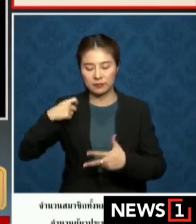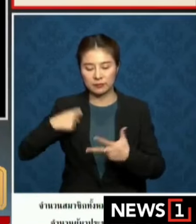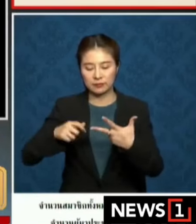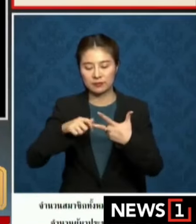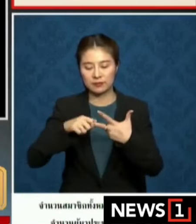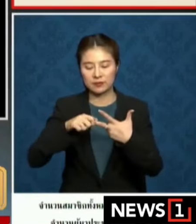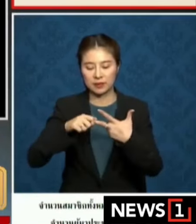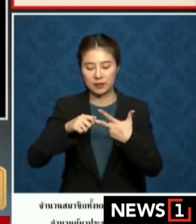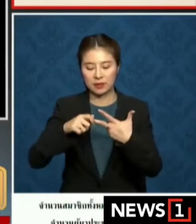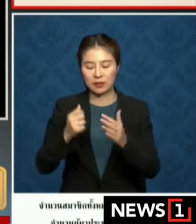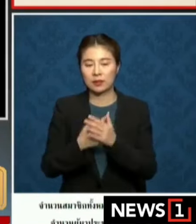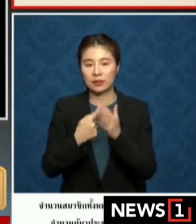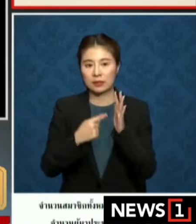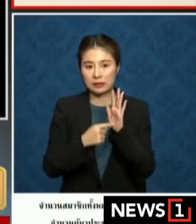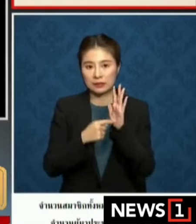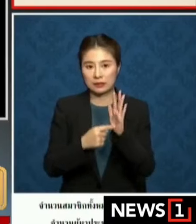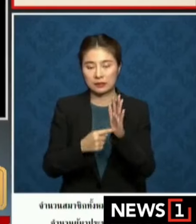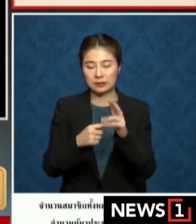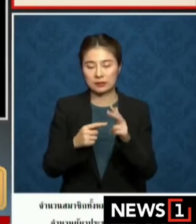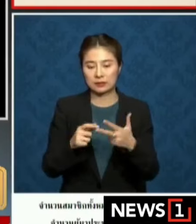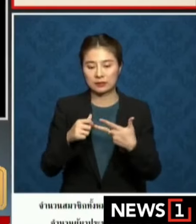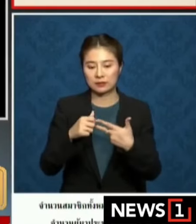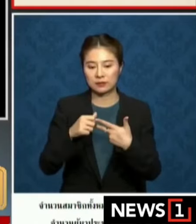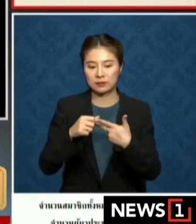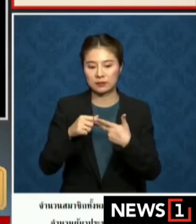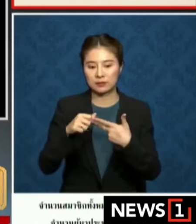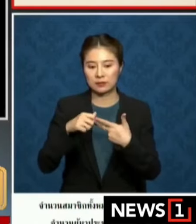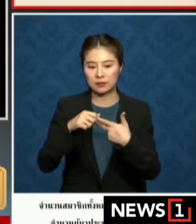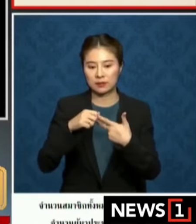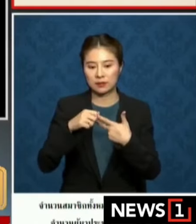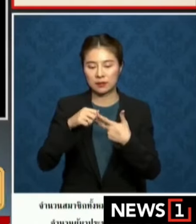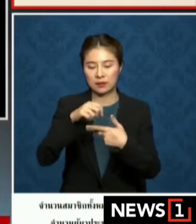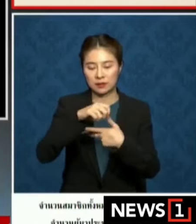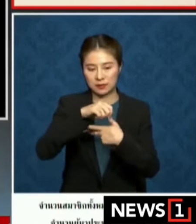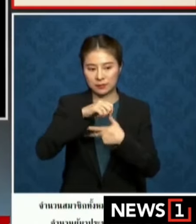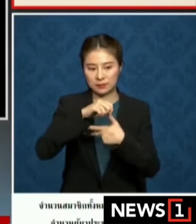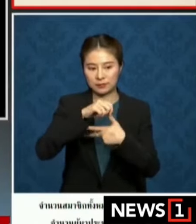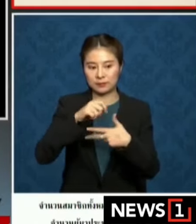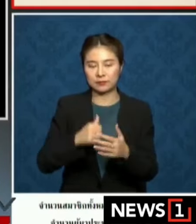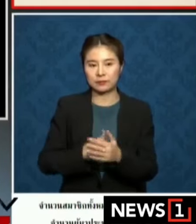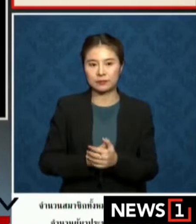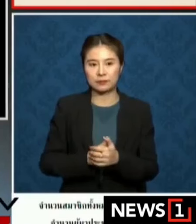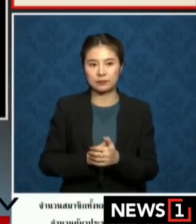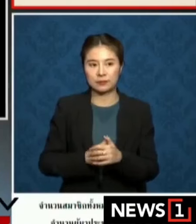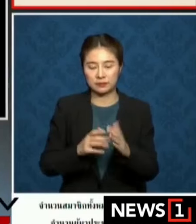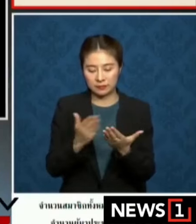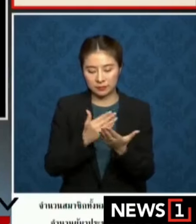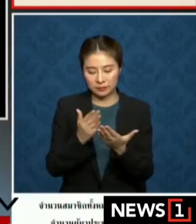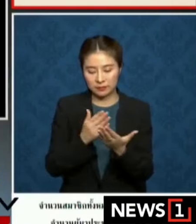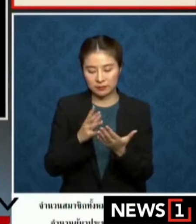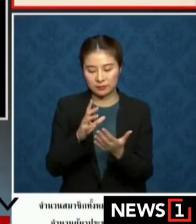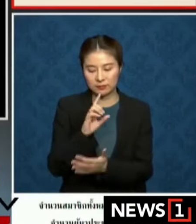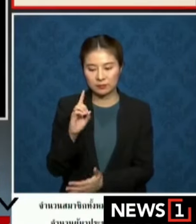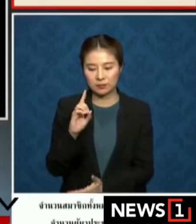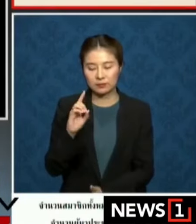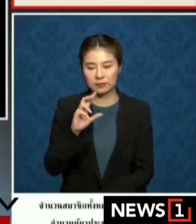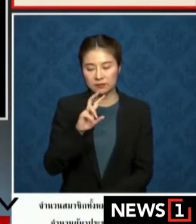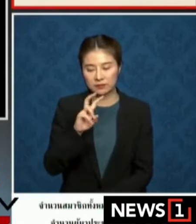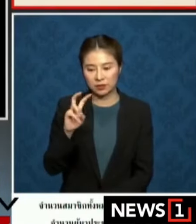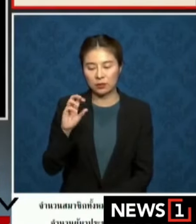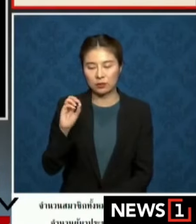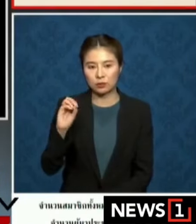โจทย์คือทักษิณและจำเลยที่ 1คือสรรพากรและคณะผู้ประเมินเรื่องภาษีอากรโดยคำพิพากษา